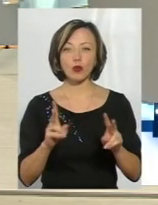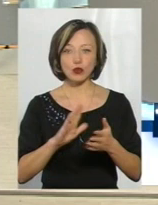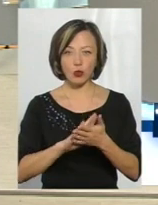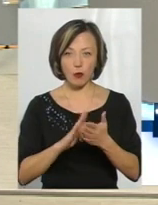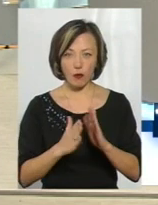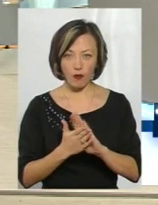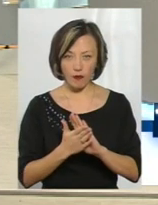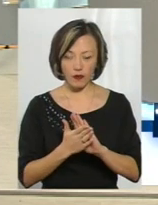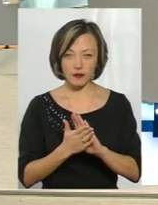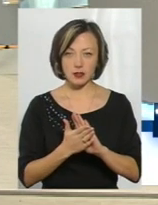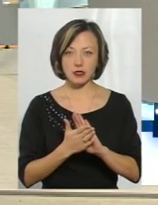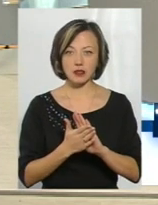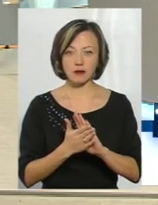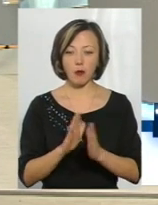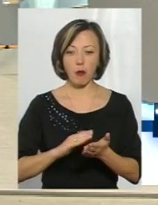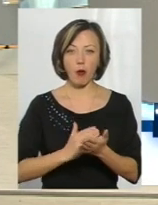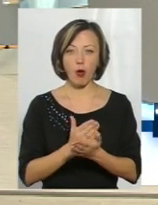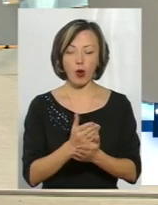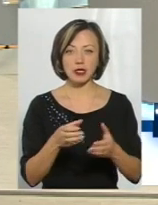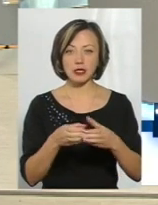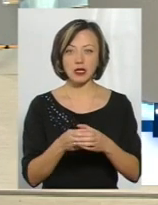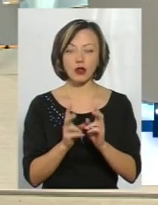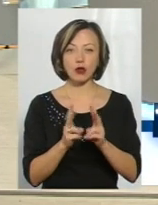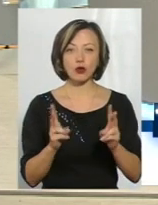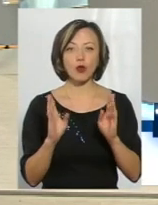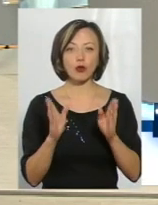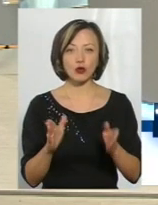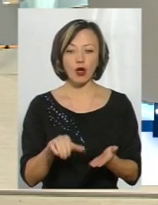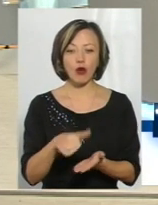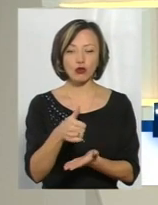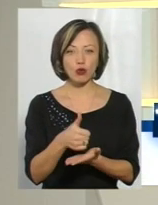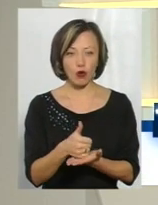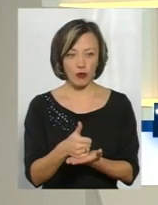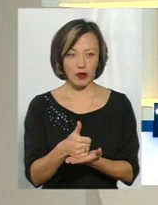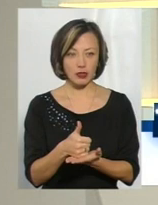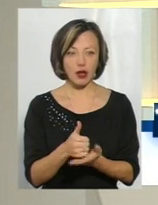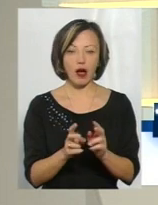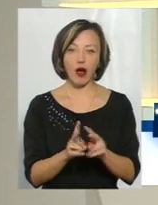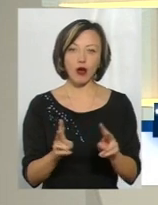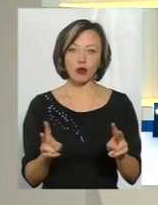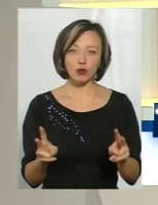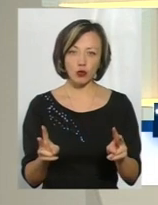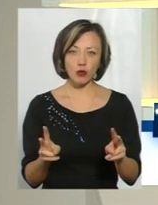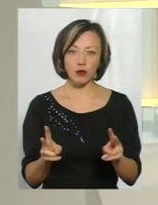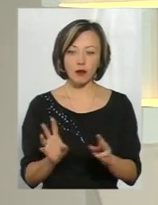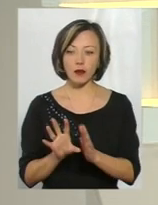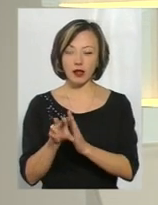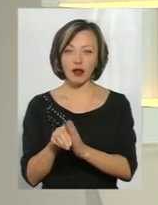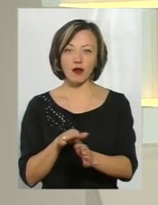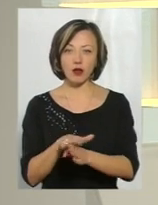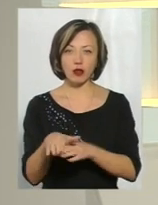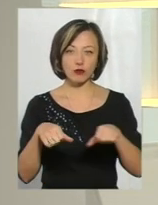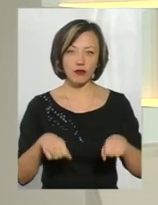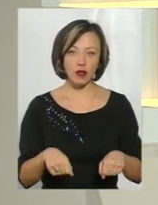домовилися, чи, власне, політсили, хто буде очолювати, а хто піде в органи виконавчої влади